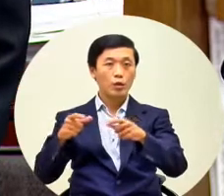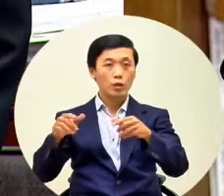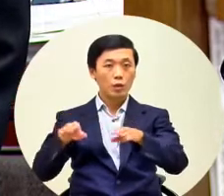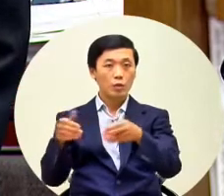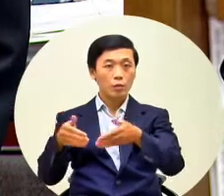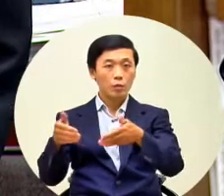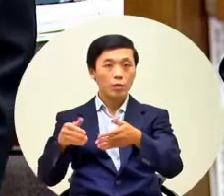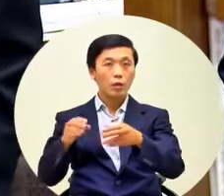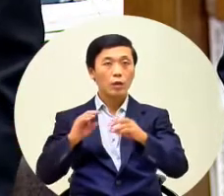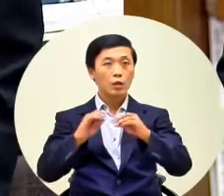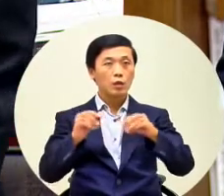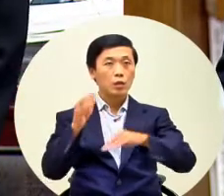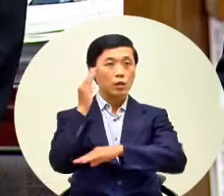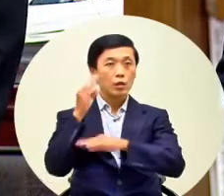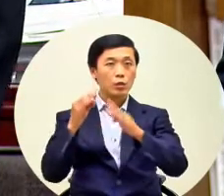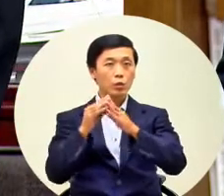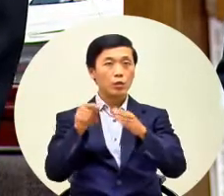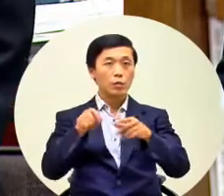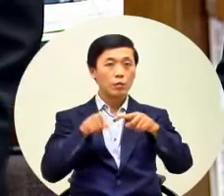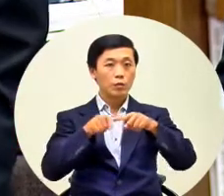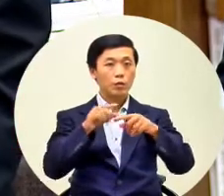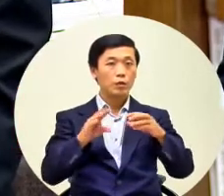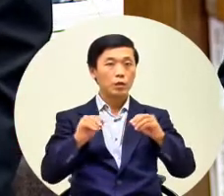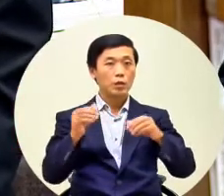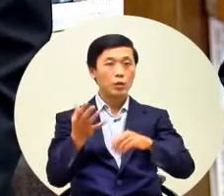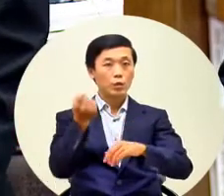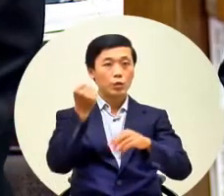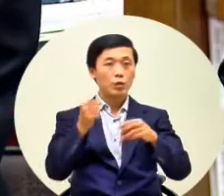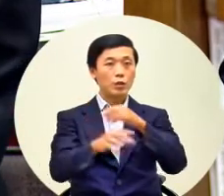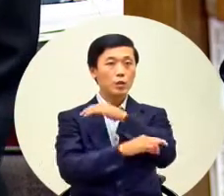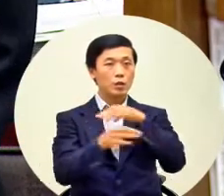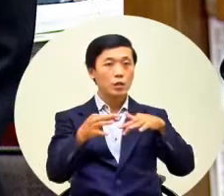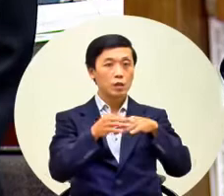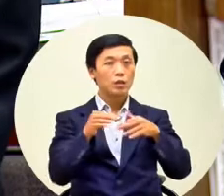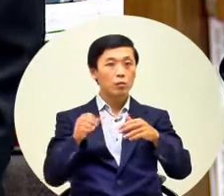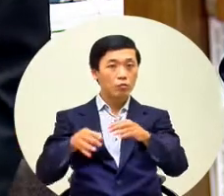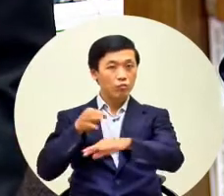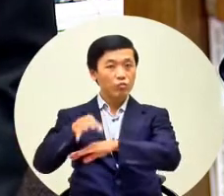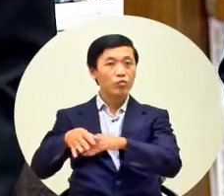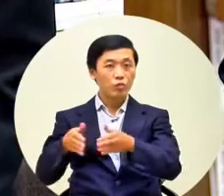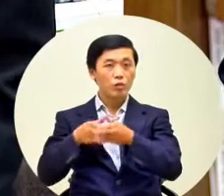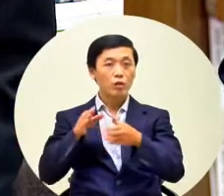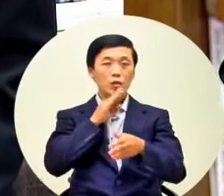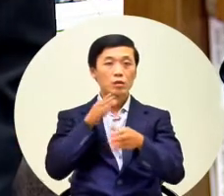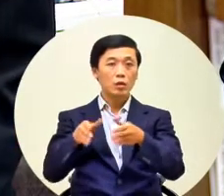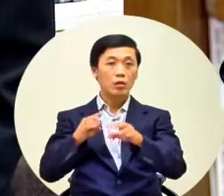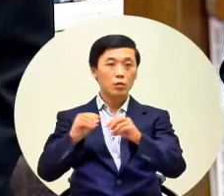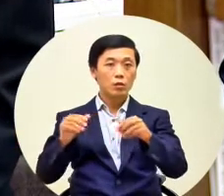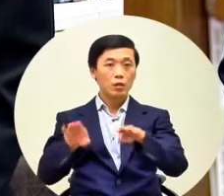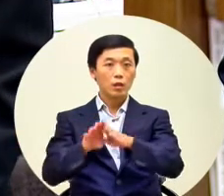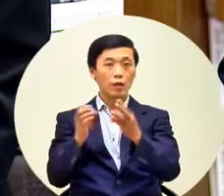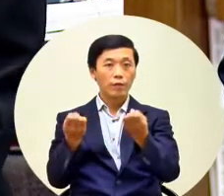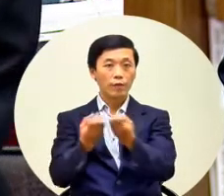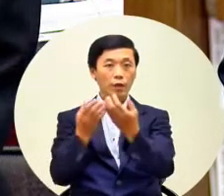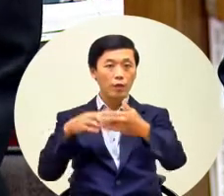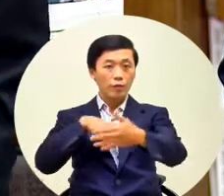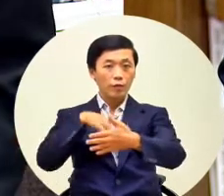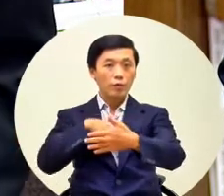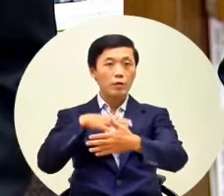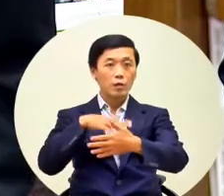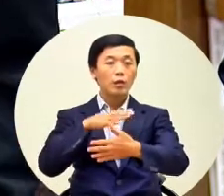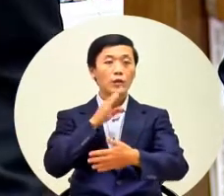个平均地权基金大概也是责无旁贷了，因为是适用在这一个土地开发的这一个范围内。那如果不是